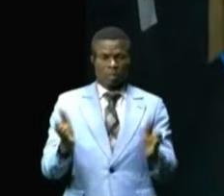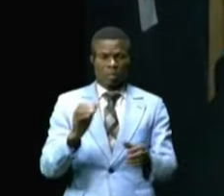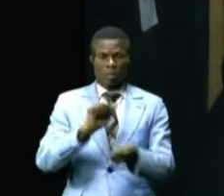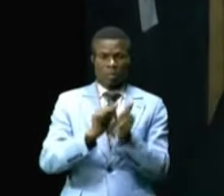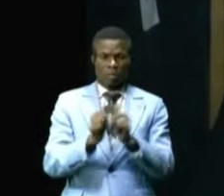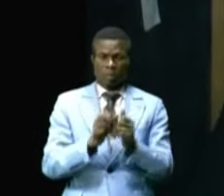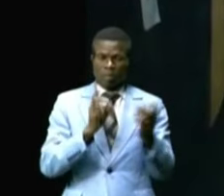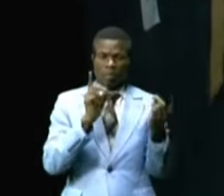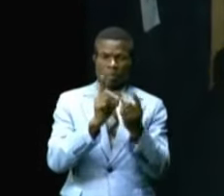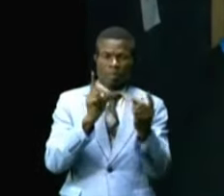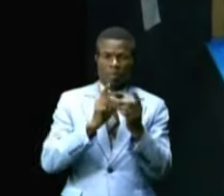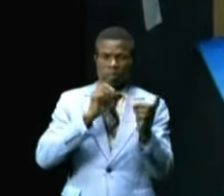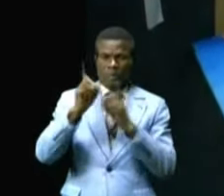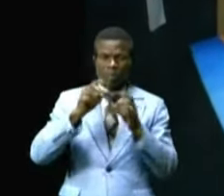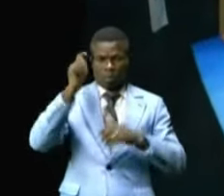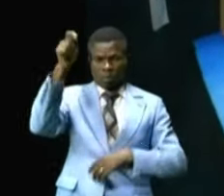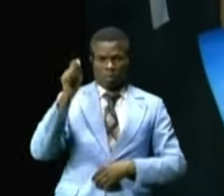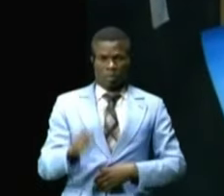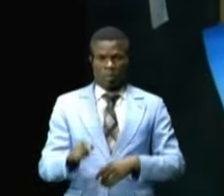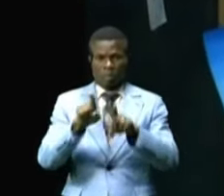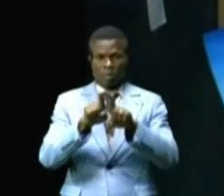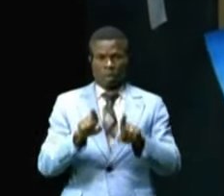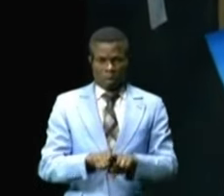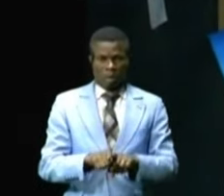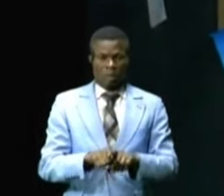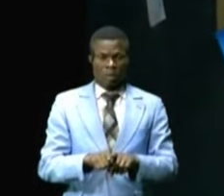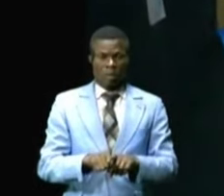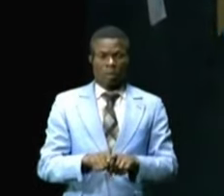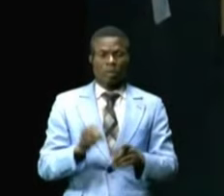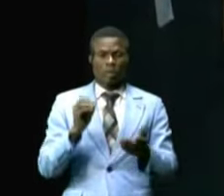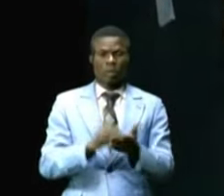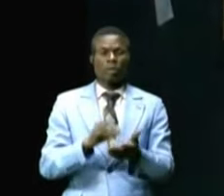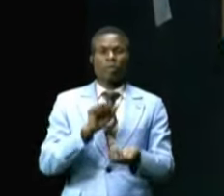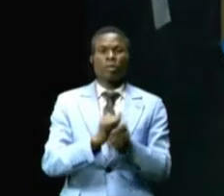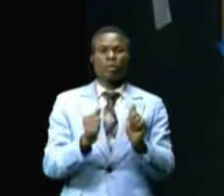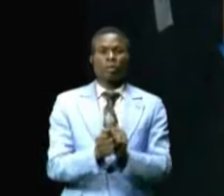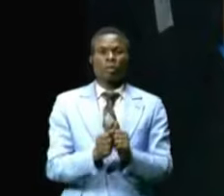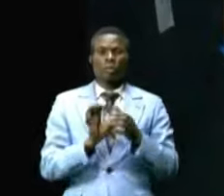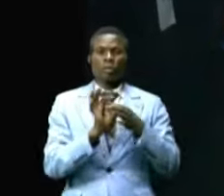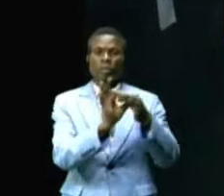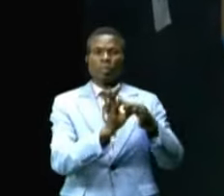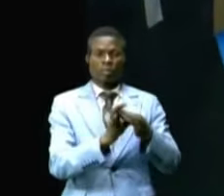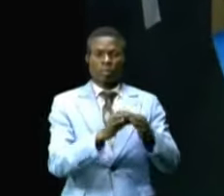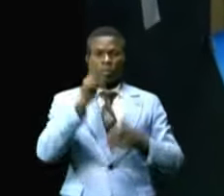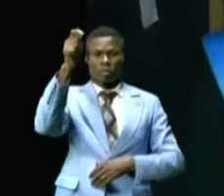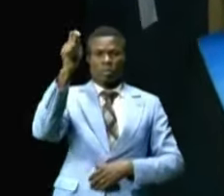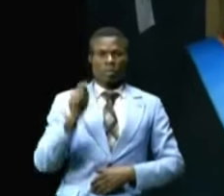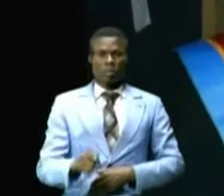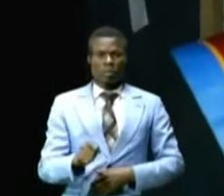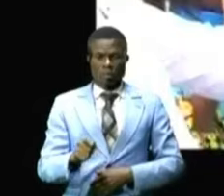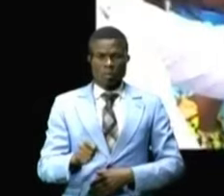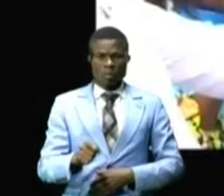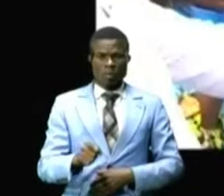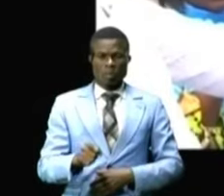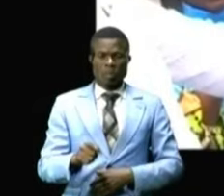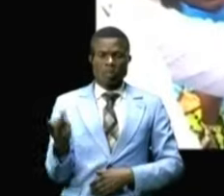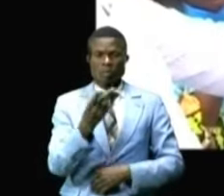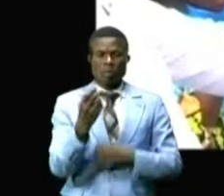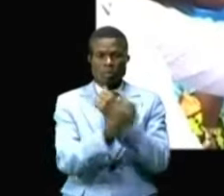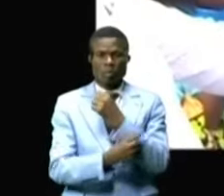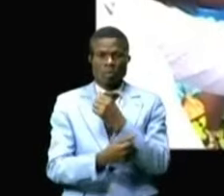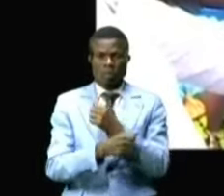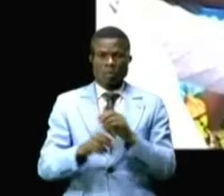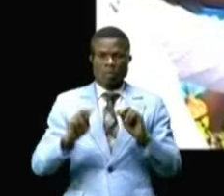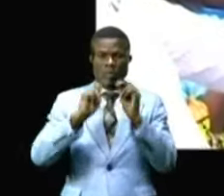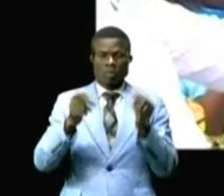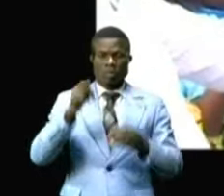diplomatie militaire, mais aussi la coopération militaire au plan bilatéral. Nos forces armées